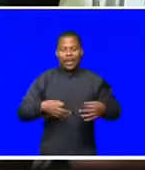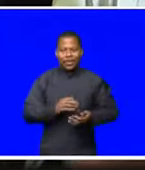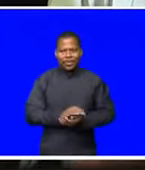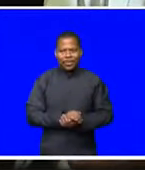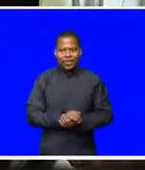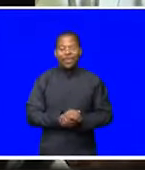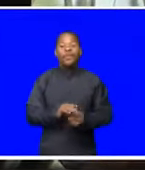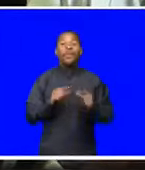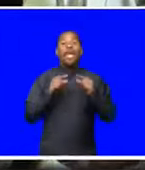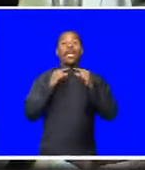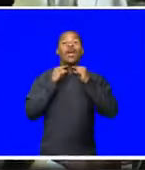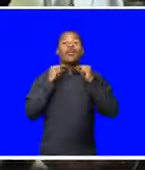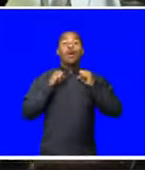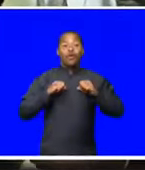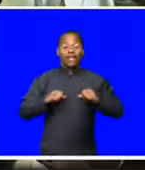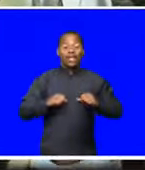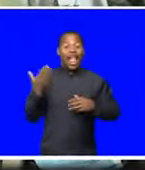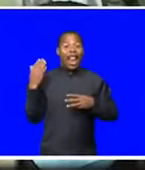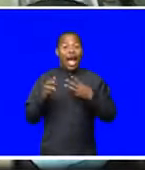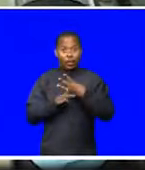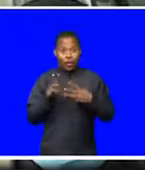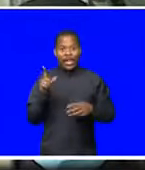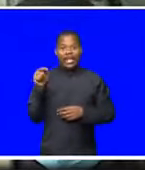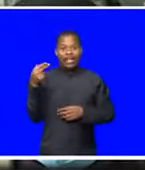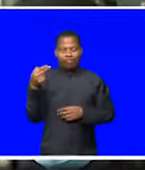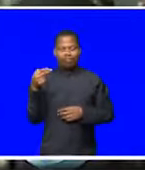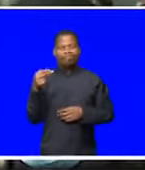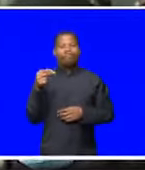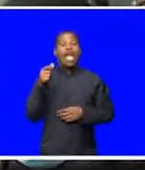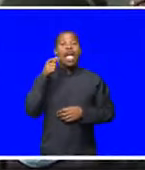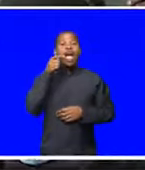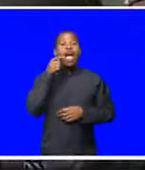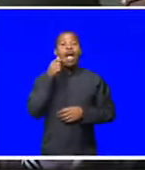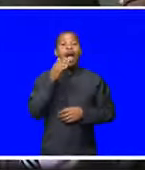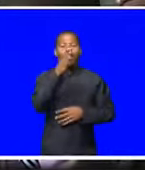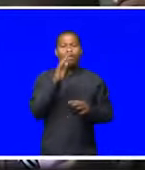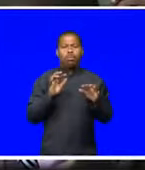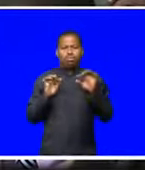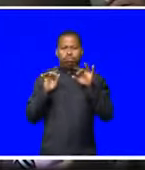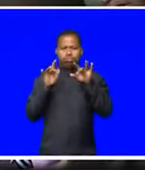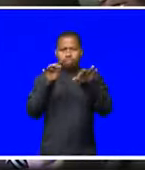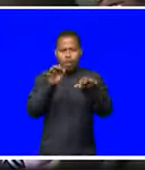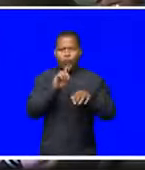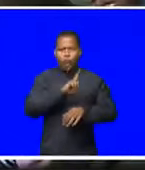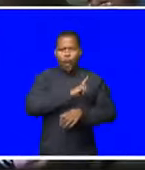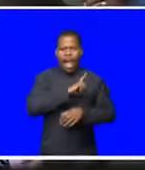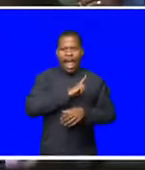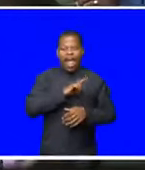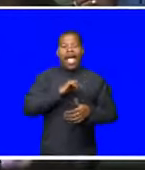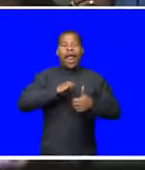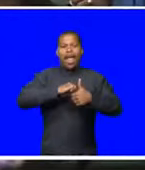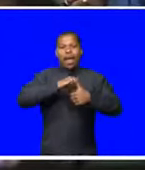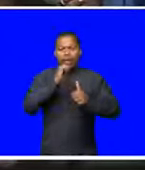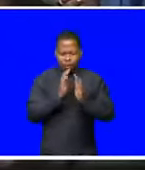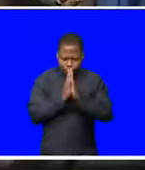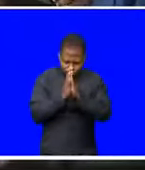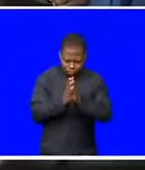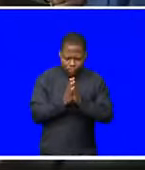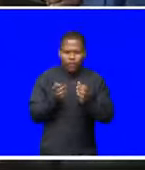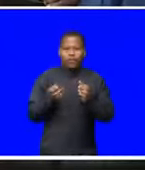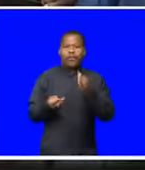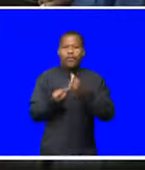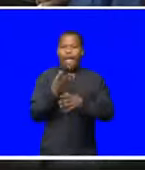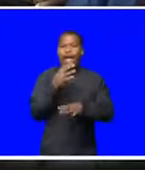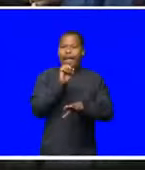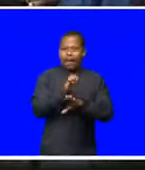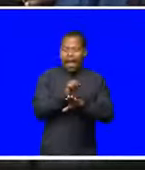Bafundisi labefike ebukhosini ngalwesine evikini leliphelile kute uchubata inkonzo teliphasika bavalelise indlovukazi mhlekazi yesigodlweni